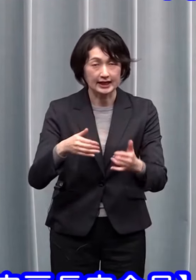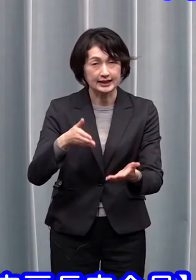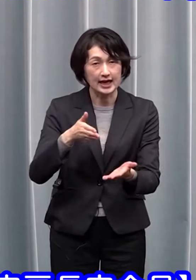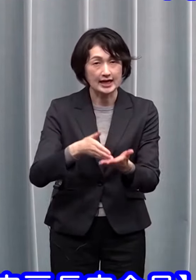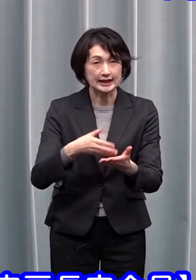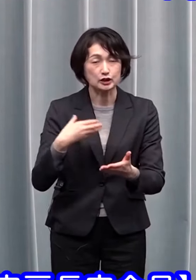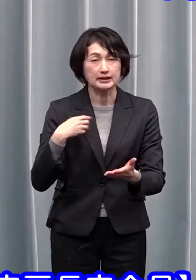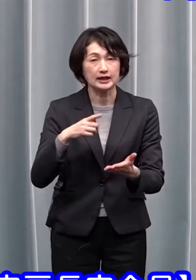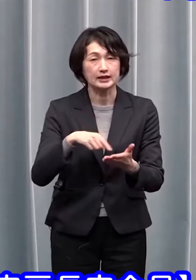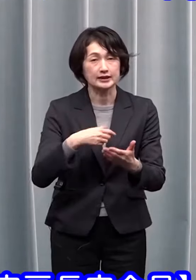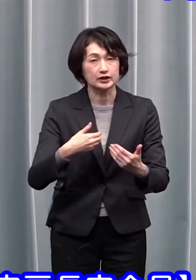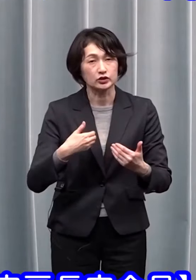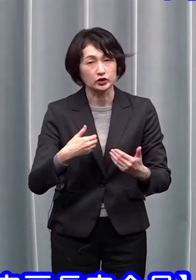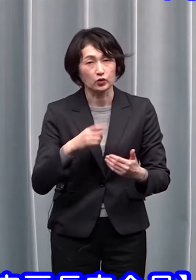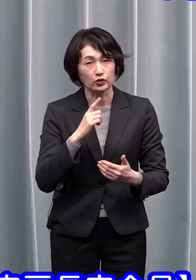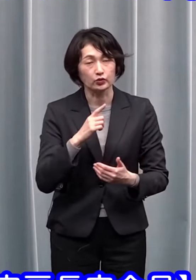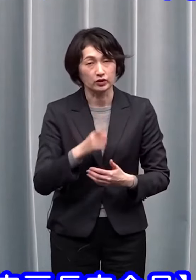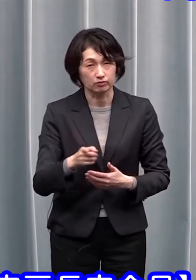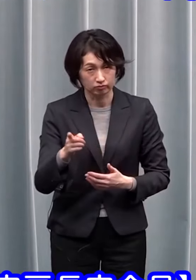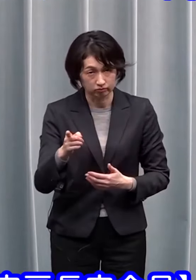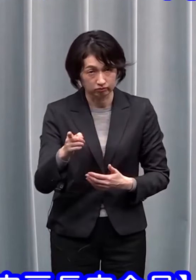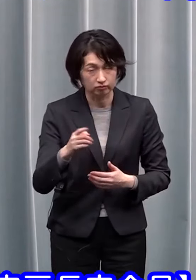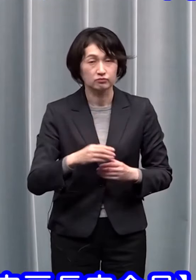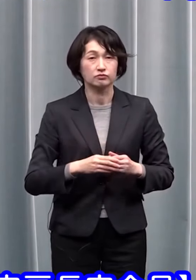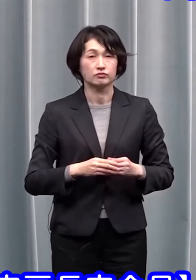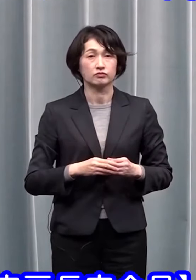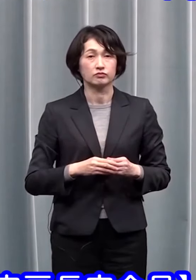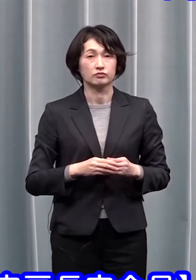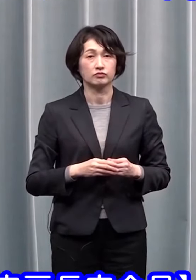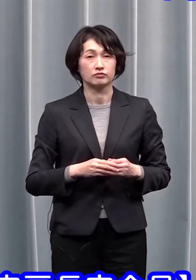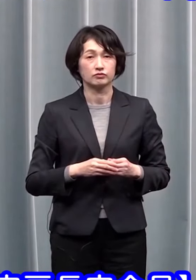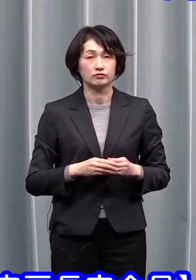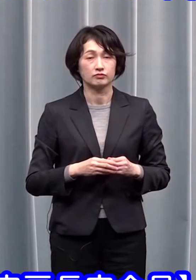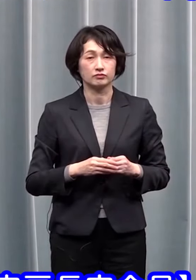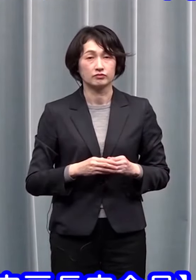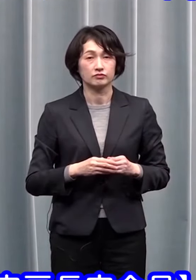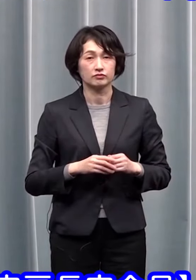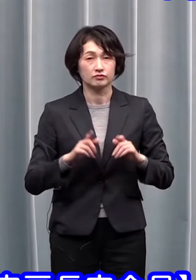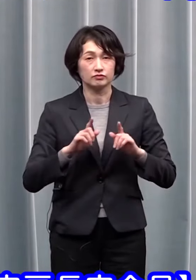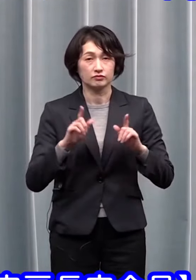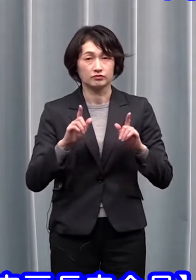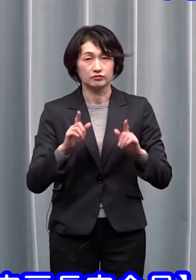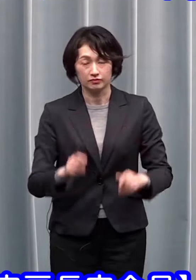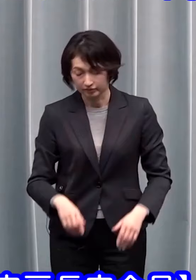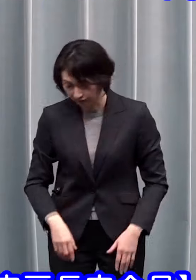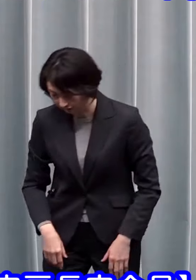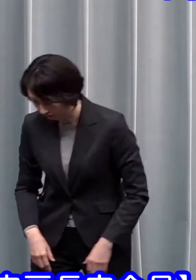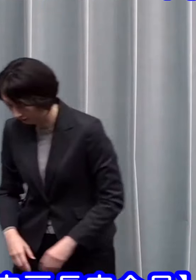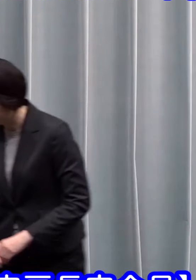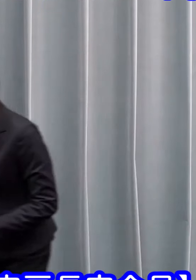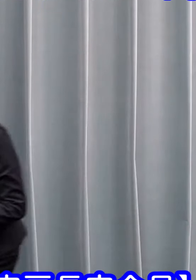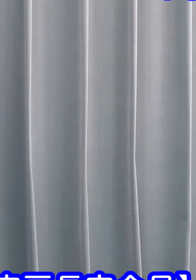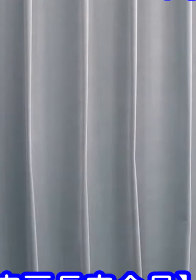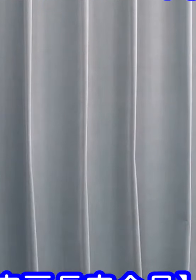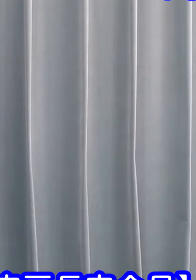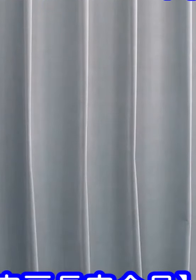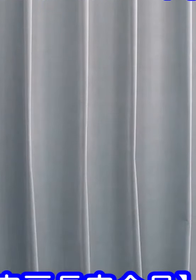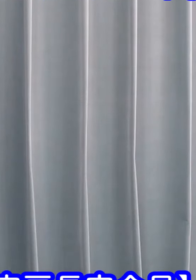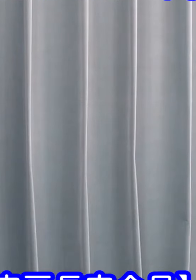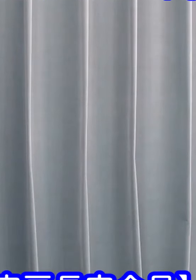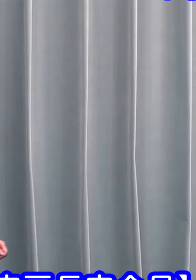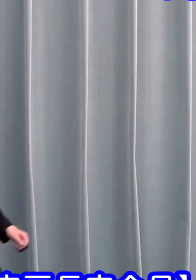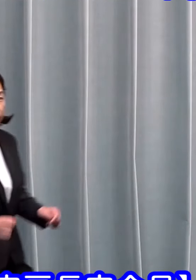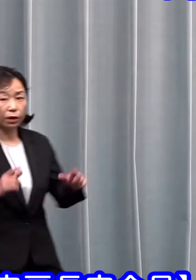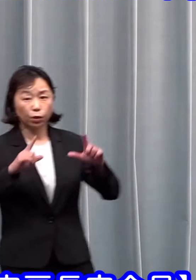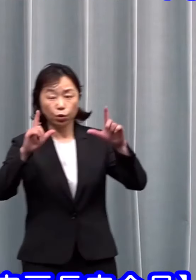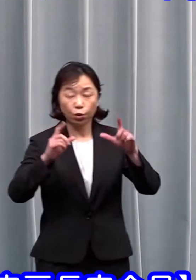任を果たしてもらわなければならない、こういうふうに述べられているというふうに承知をしております。 はい、はい、とても重要です。ドジャース